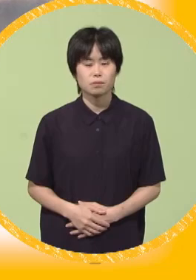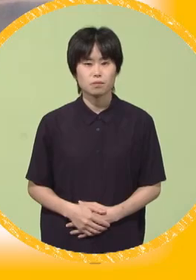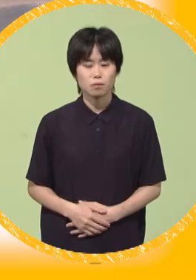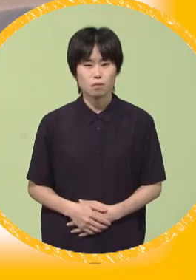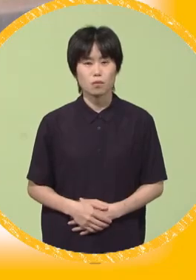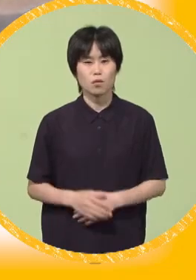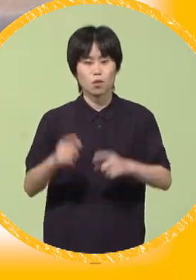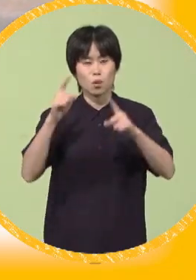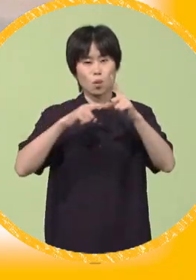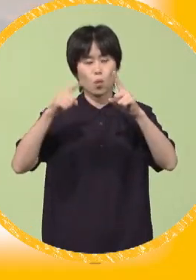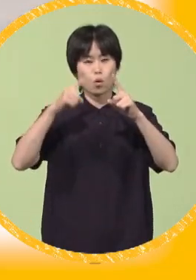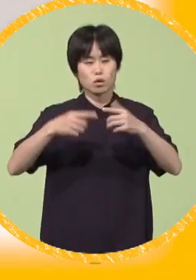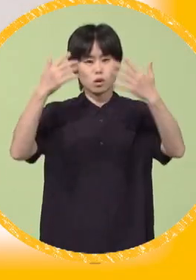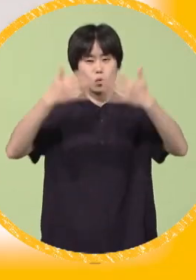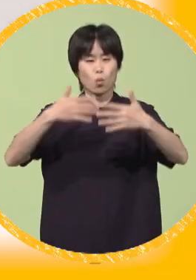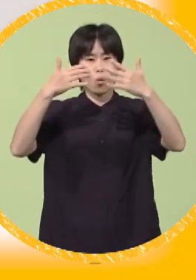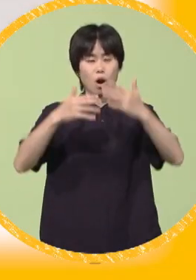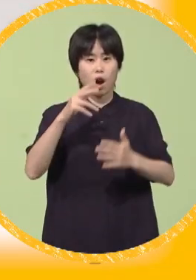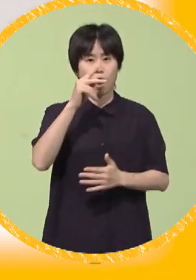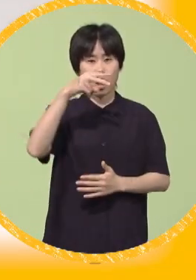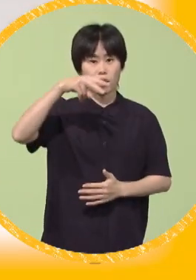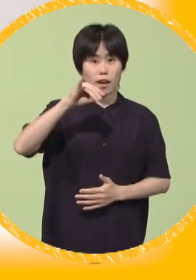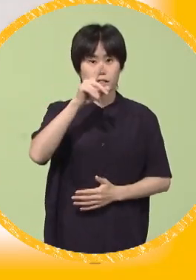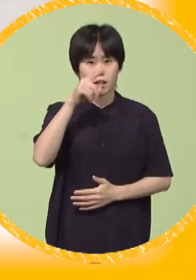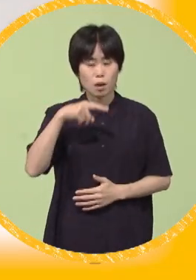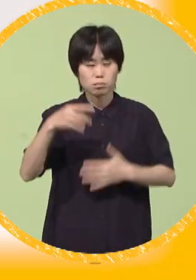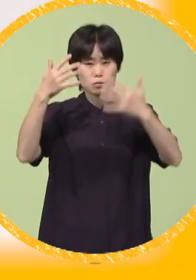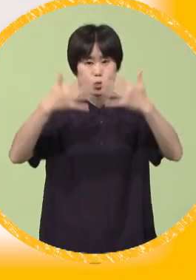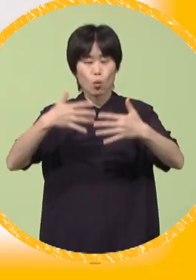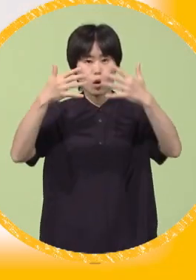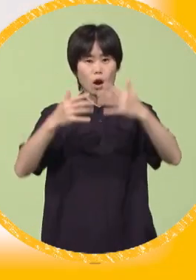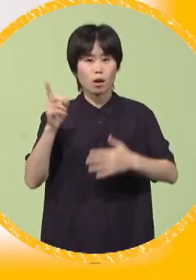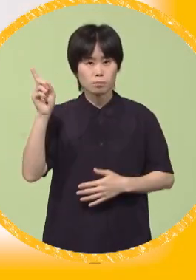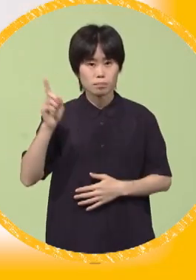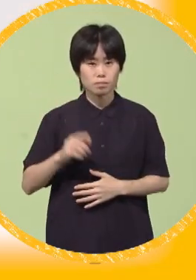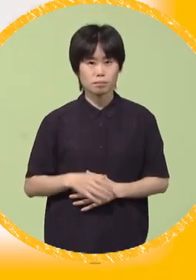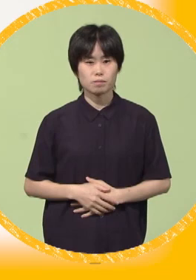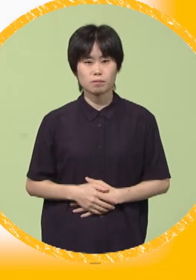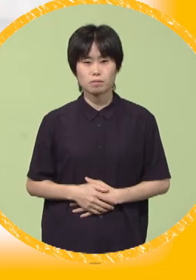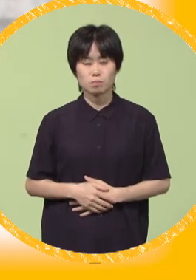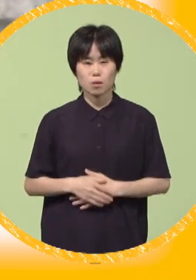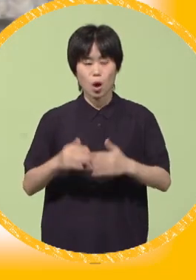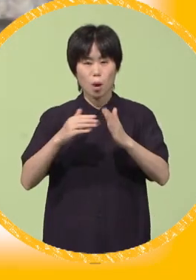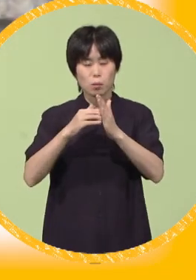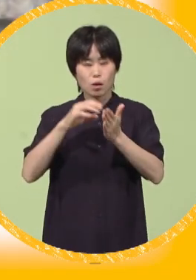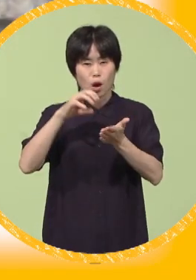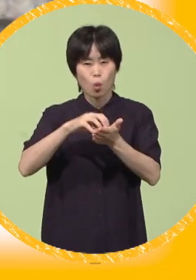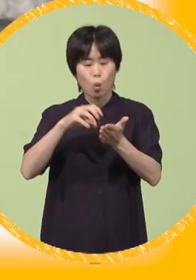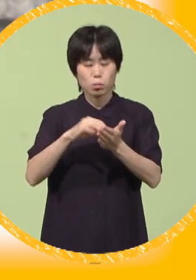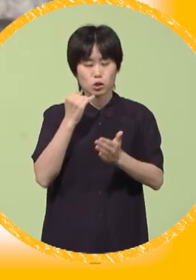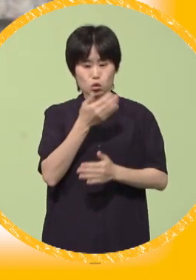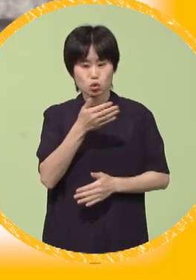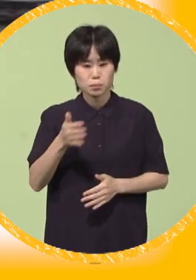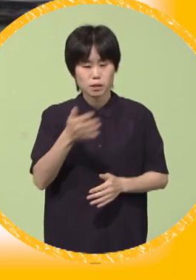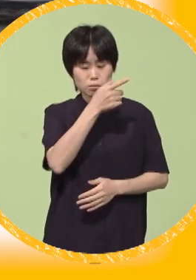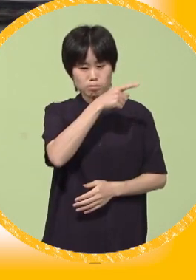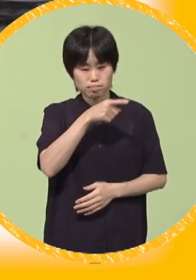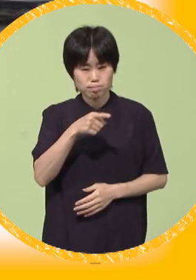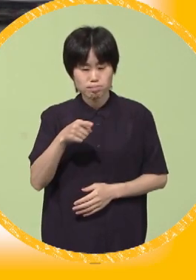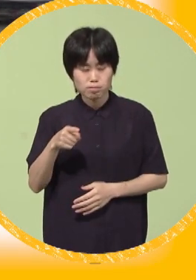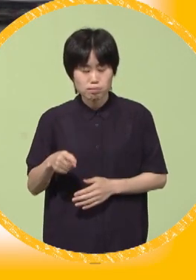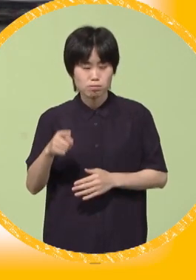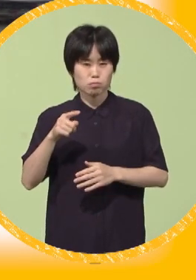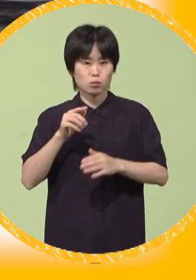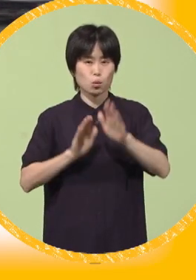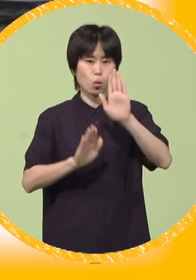県の公式動画チャンネルかなちゃん TV で公開している動画は、プラゴミが海に流れ込む海洋汚染の仕組